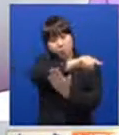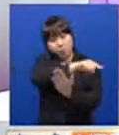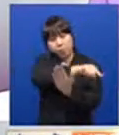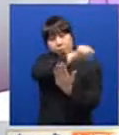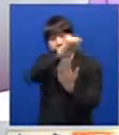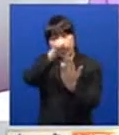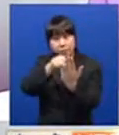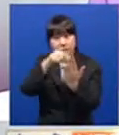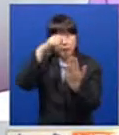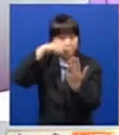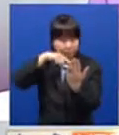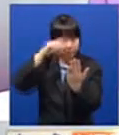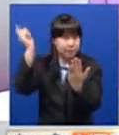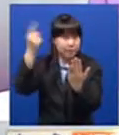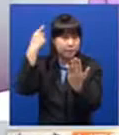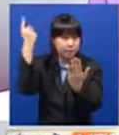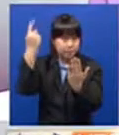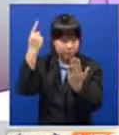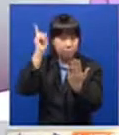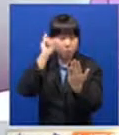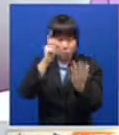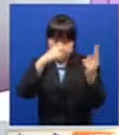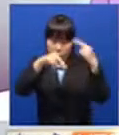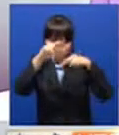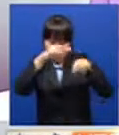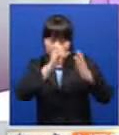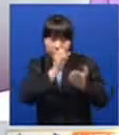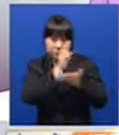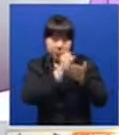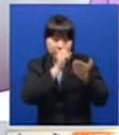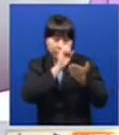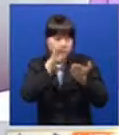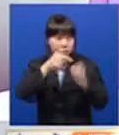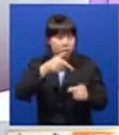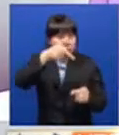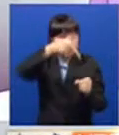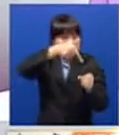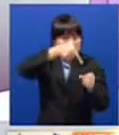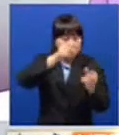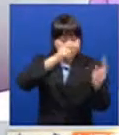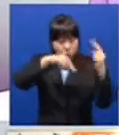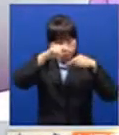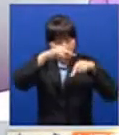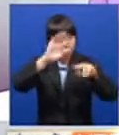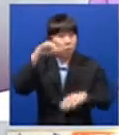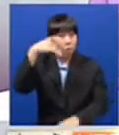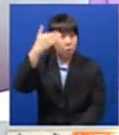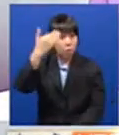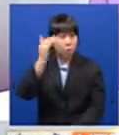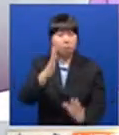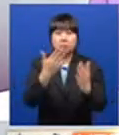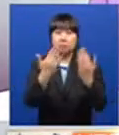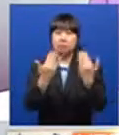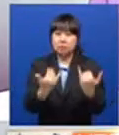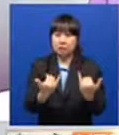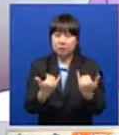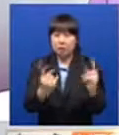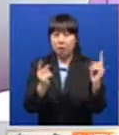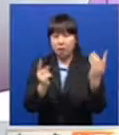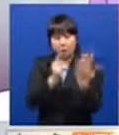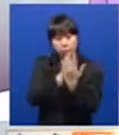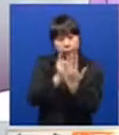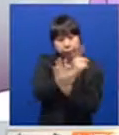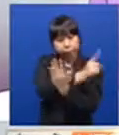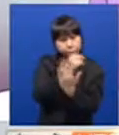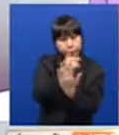เนี่ยทางชายแดนเขาจะต้องมีการตรวจสหสารเสพติดหรือว่าตรวจปัสสาวะเรื่องนี้เองเขาบอกว่าทำให้สถานการณ์เวลาเข้าออก